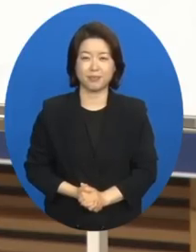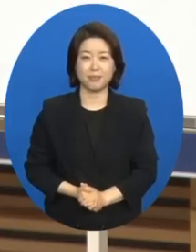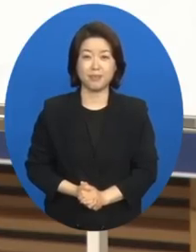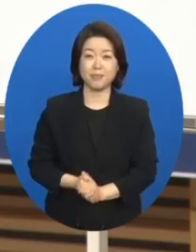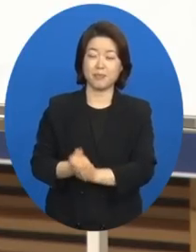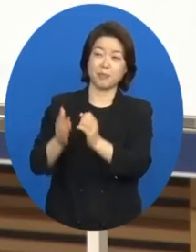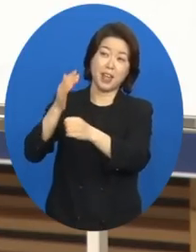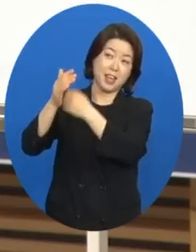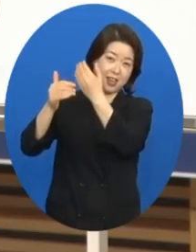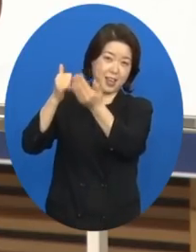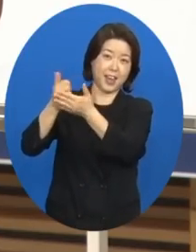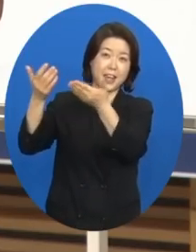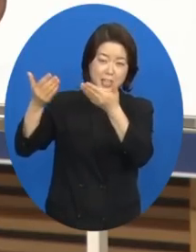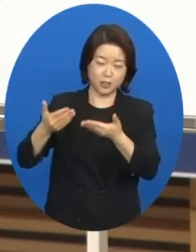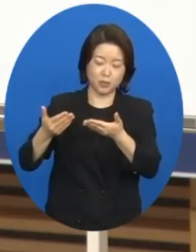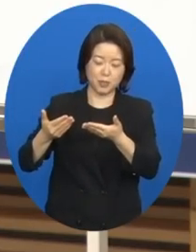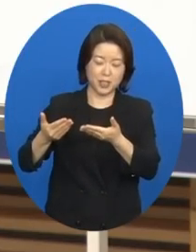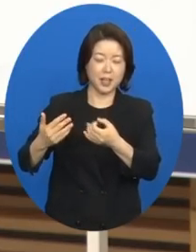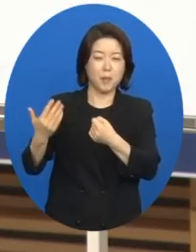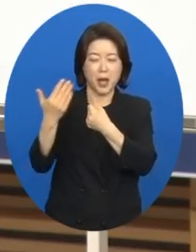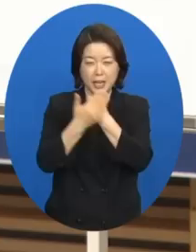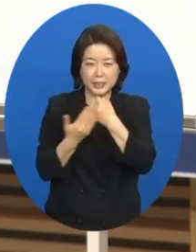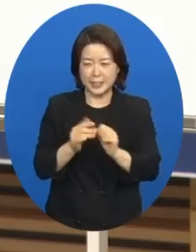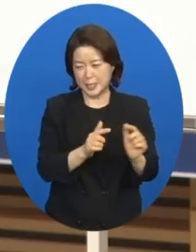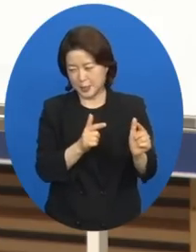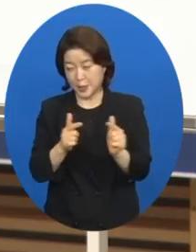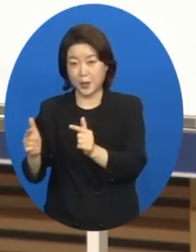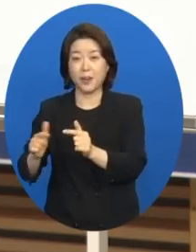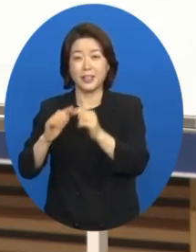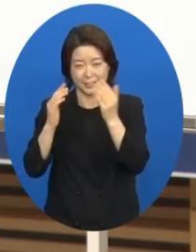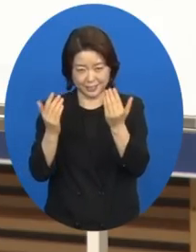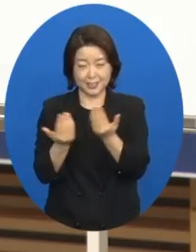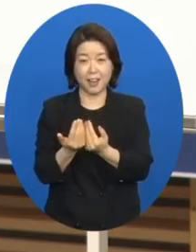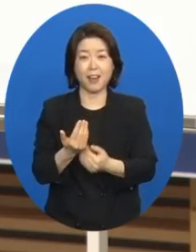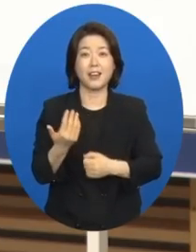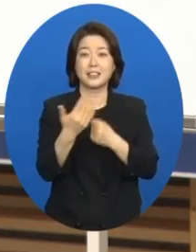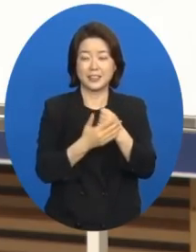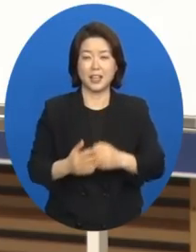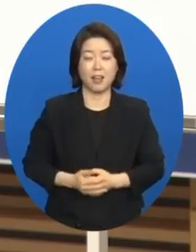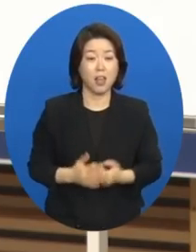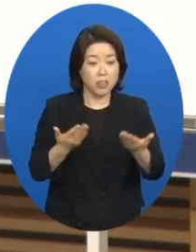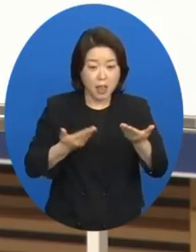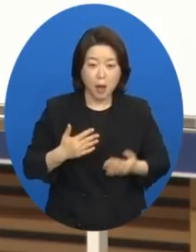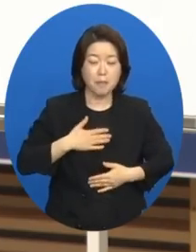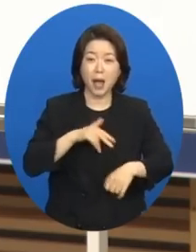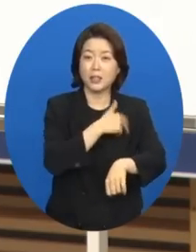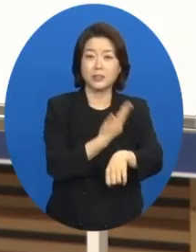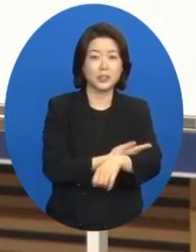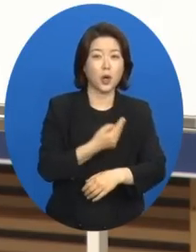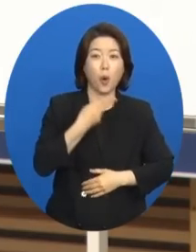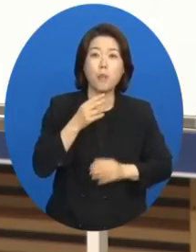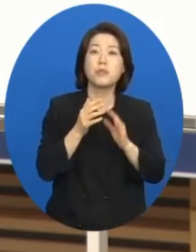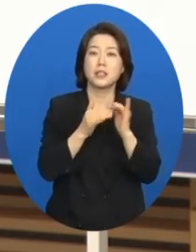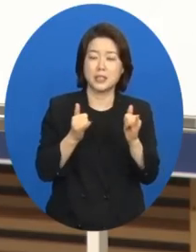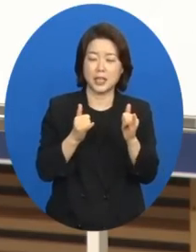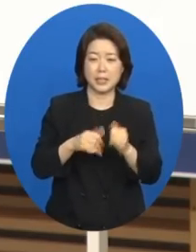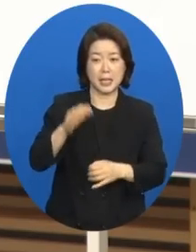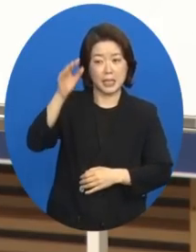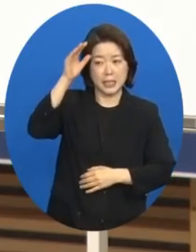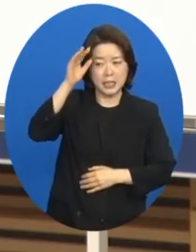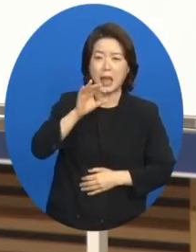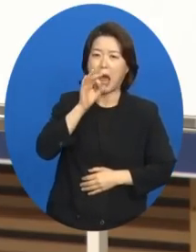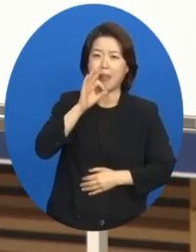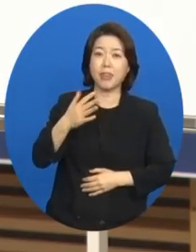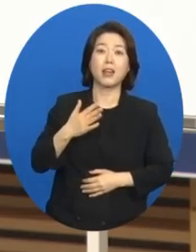하나님이 베푸시는 은혜 모든 걸 다 은혜라고 할 수 있죠. 받을 자격이 전혀 없는 자에게 기대할 수 없는